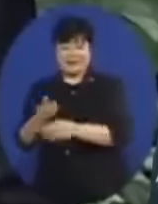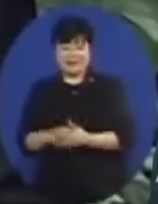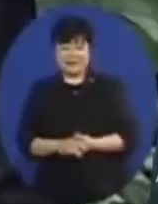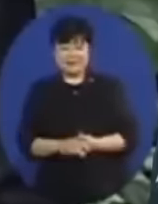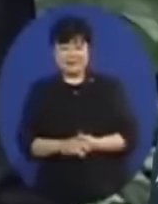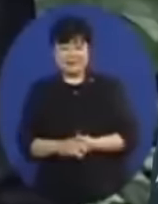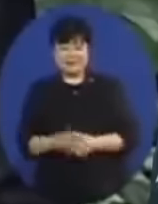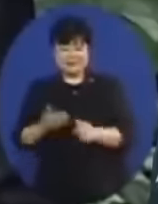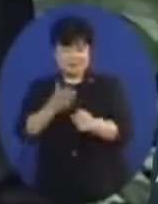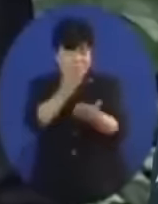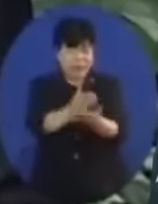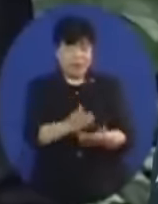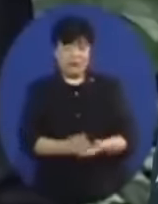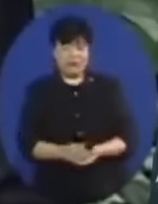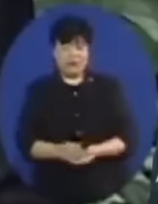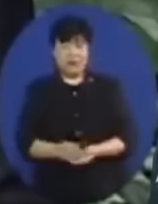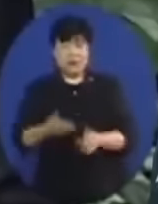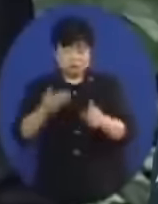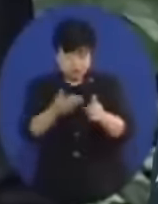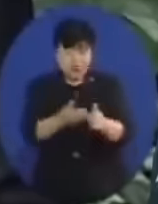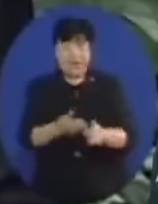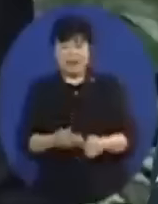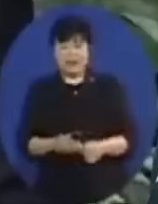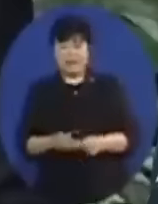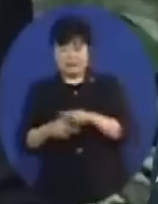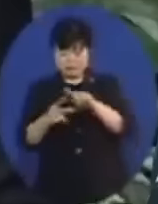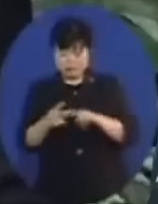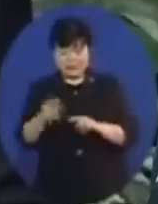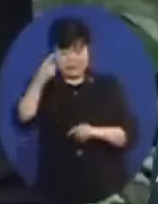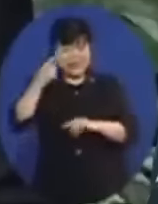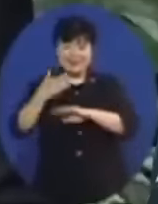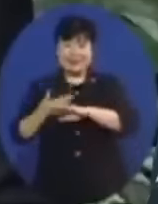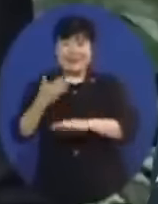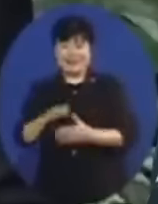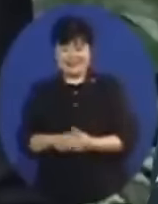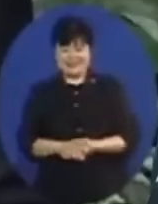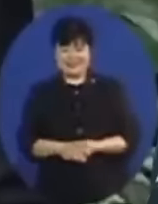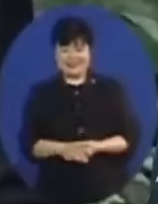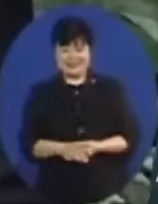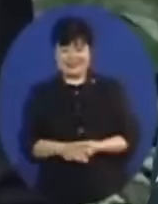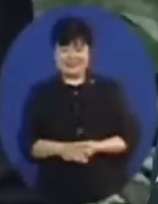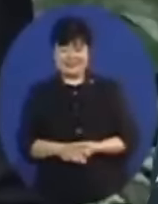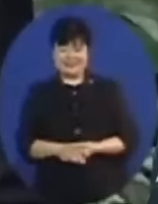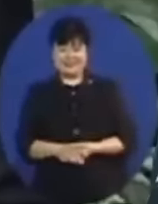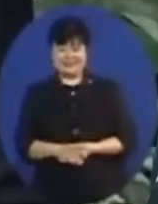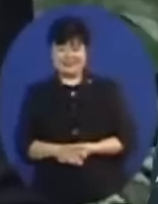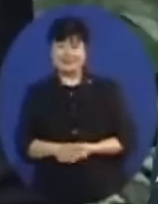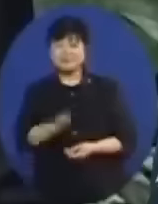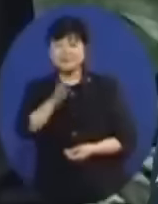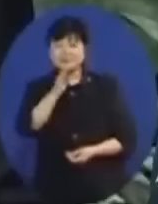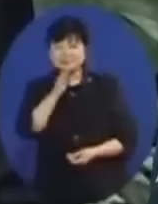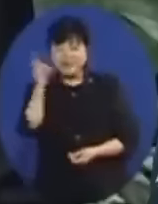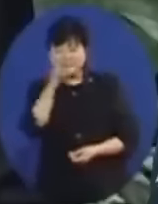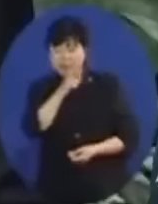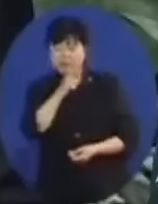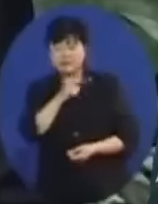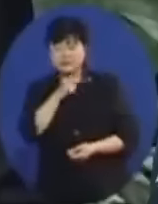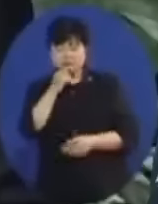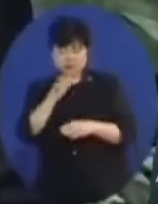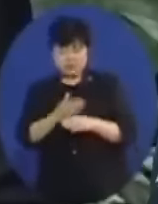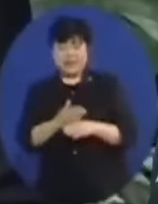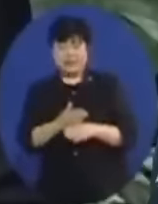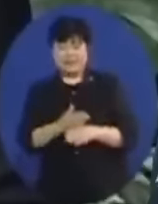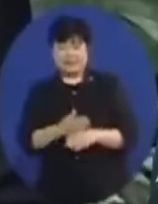안 주는 것이 좋다. 성질만 고약하게 만든다. 이놈들 저렇게 흉악하게 때만